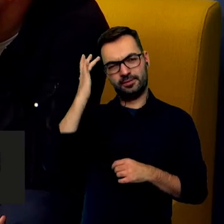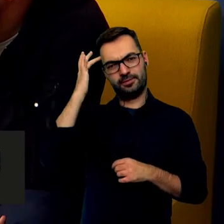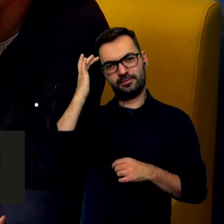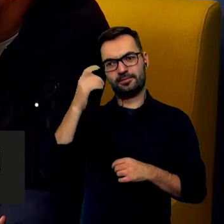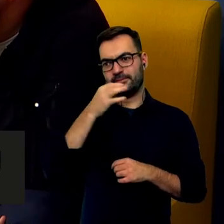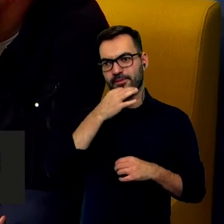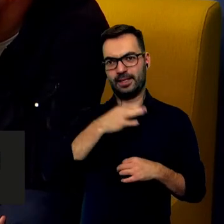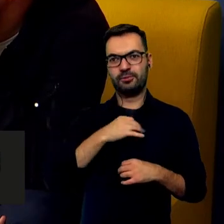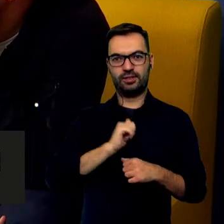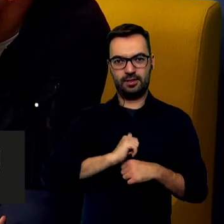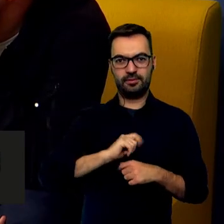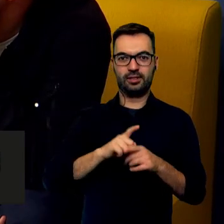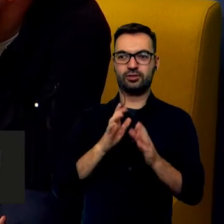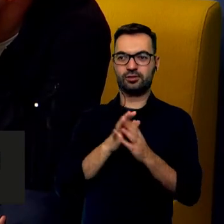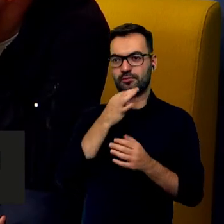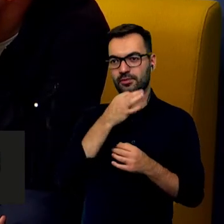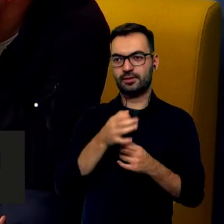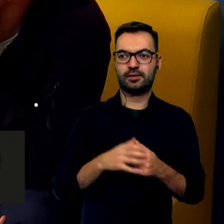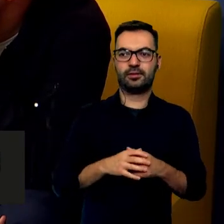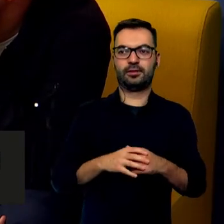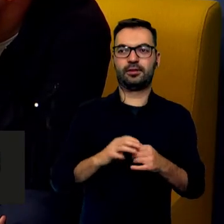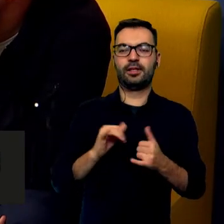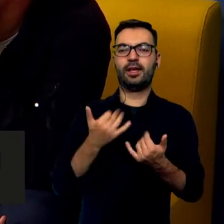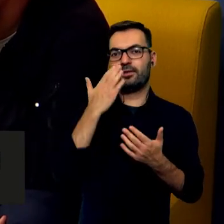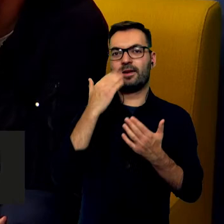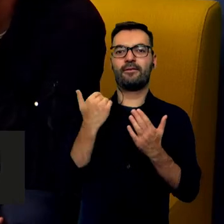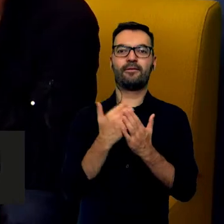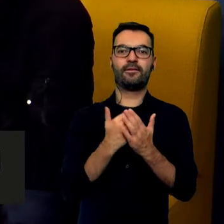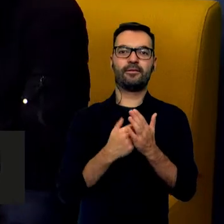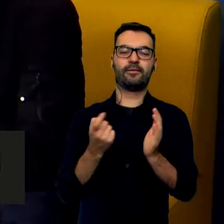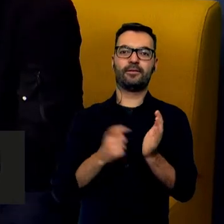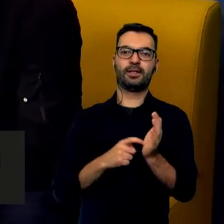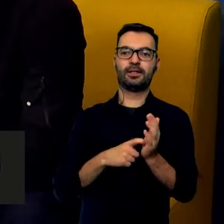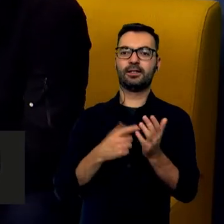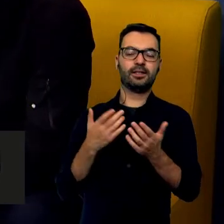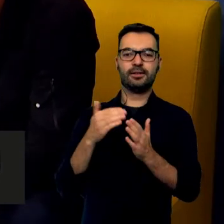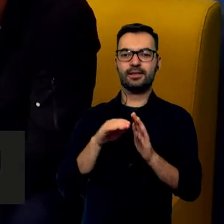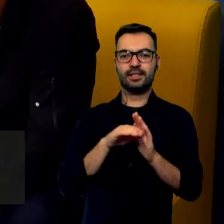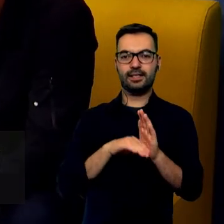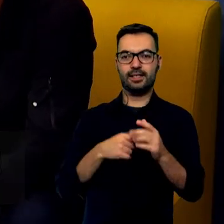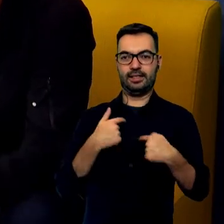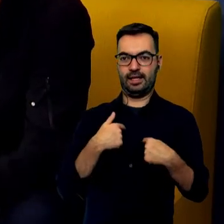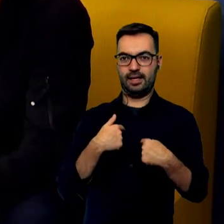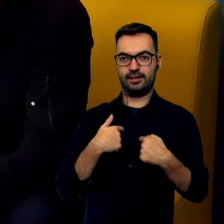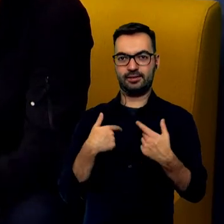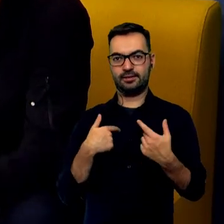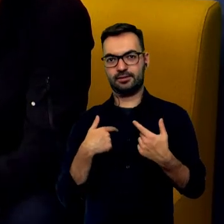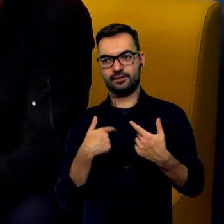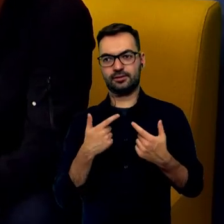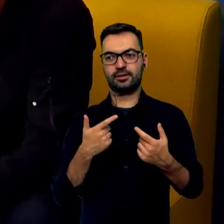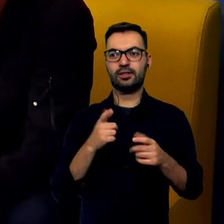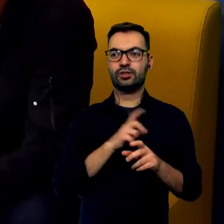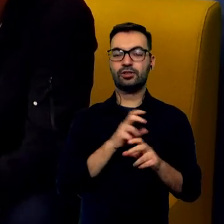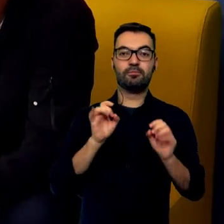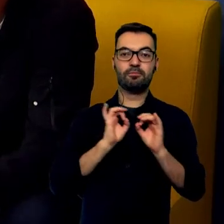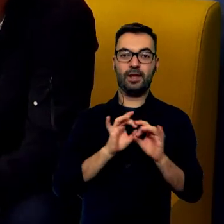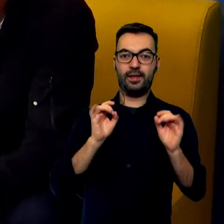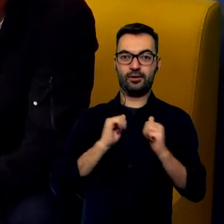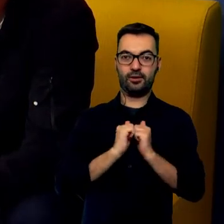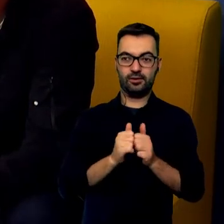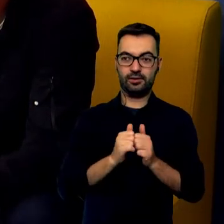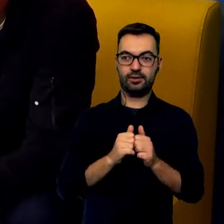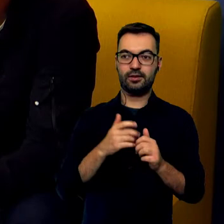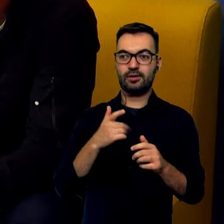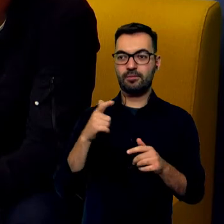ciągle zadaję i też zadałem w książce, tak? Jakie są kryteria, które pozwalają mi i czy rolą pedagoga